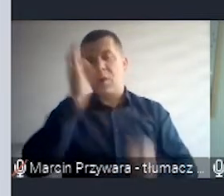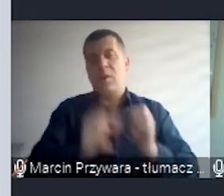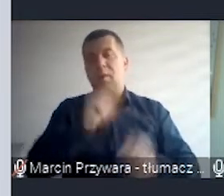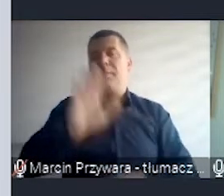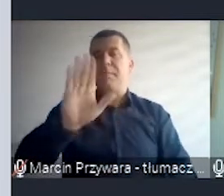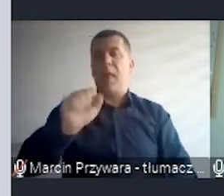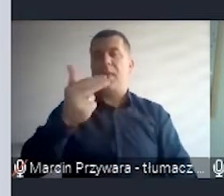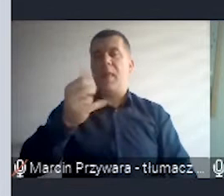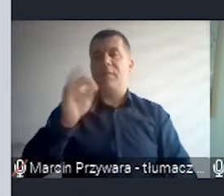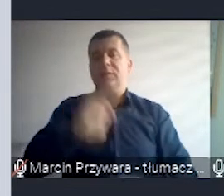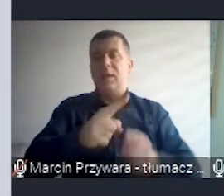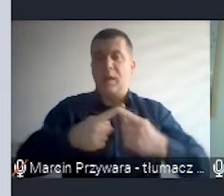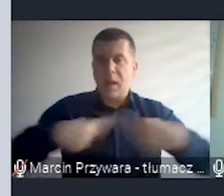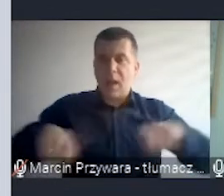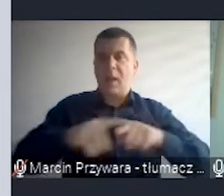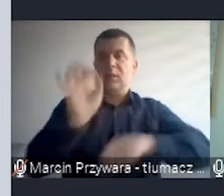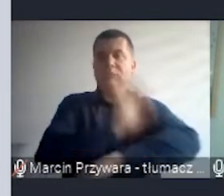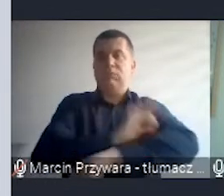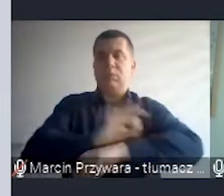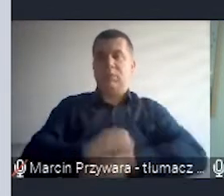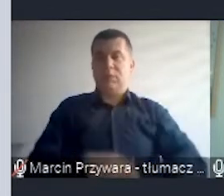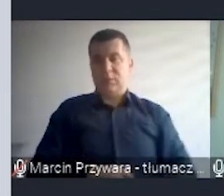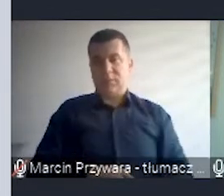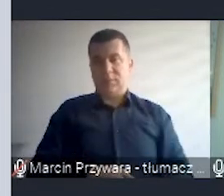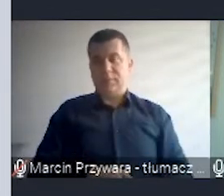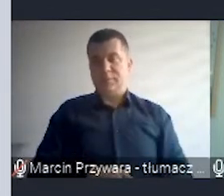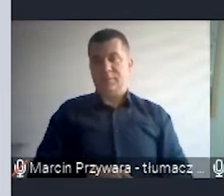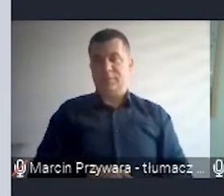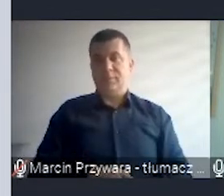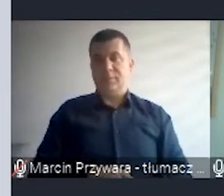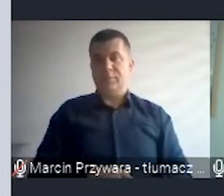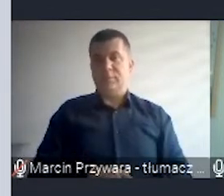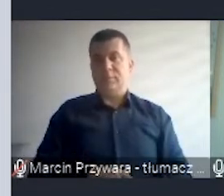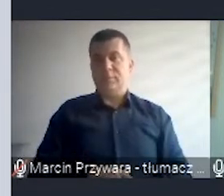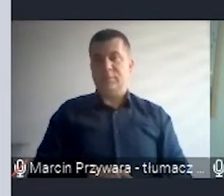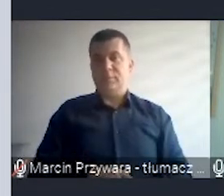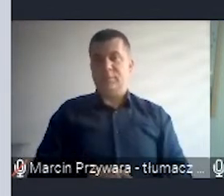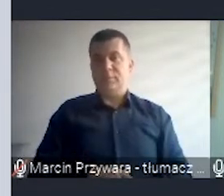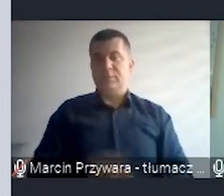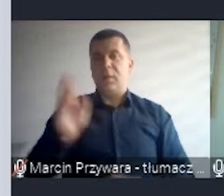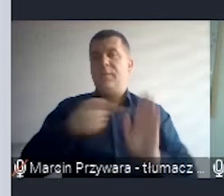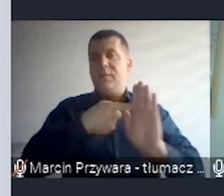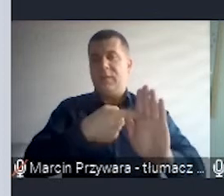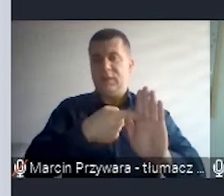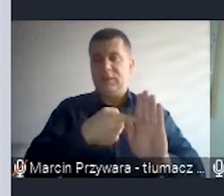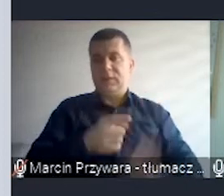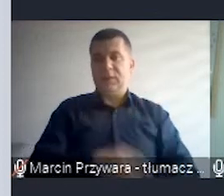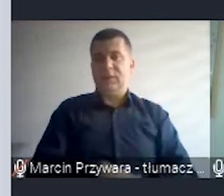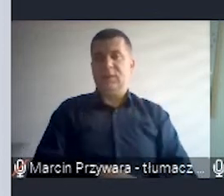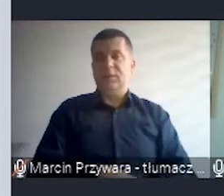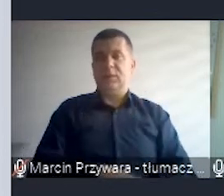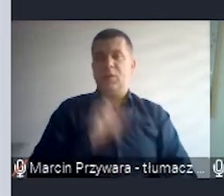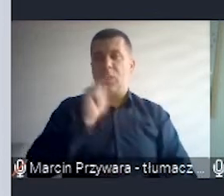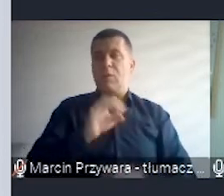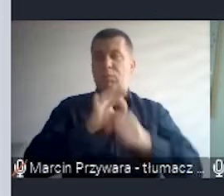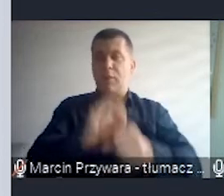jego realizacji projektu. I teraz, proszę Państwa, jeśli chodzi o wytyczne, to one